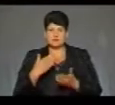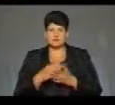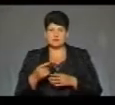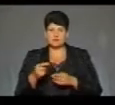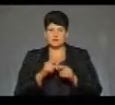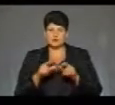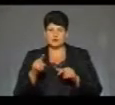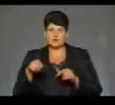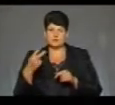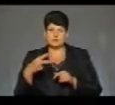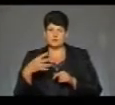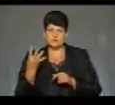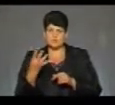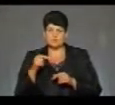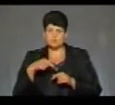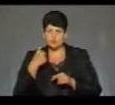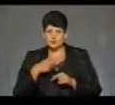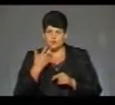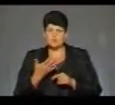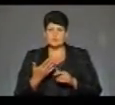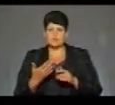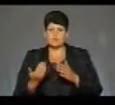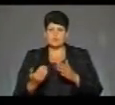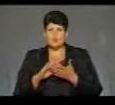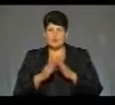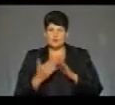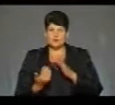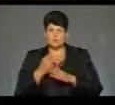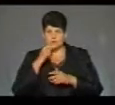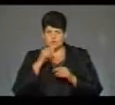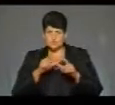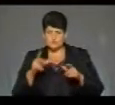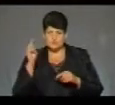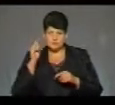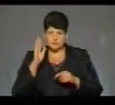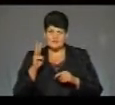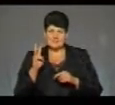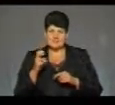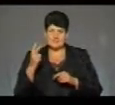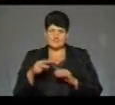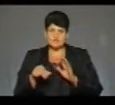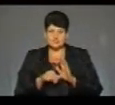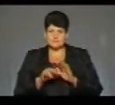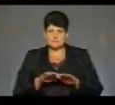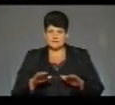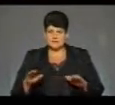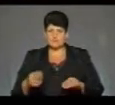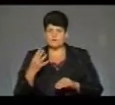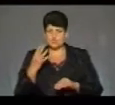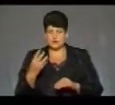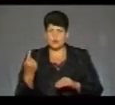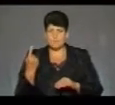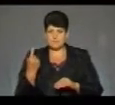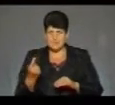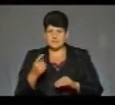Тернопільській школі номер 24. Цього року в умовах нової української школи тут навчатимуться 326 учнів у 4 перших